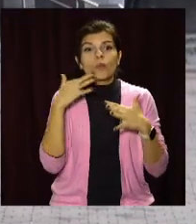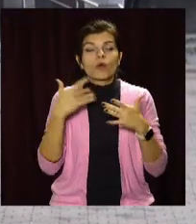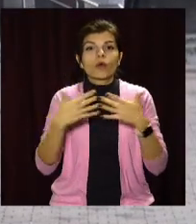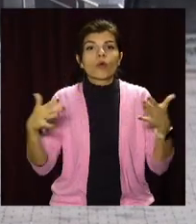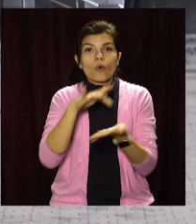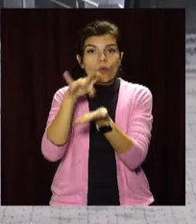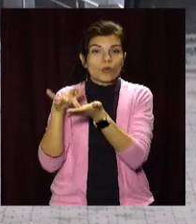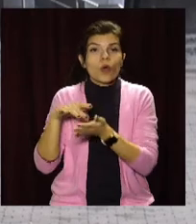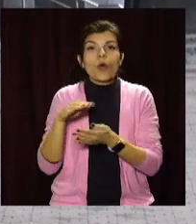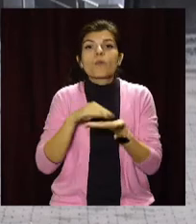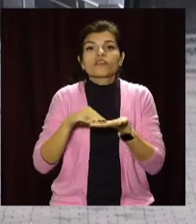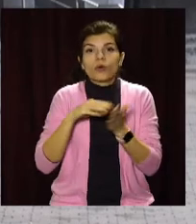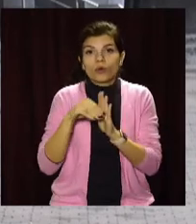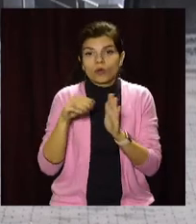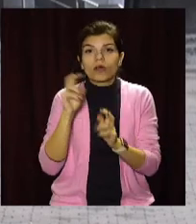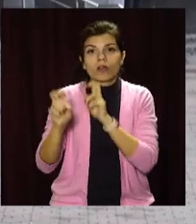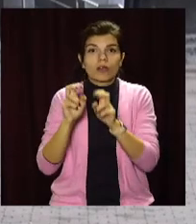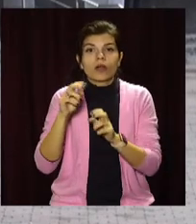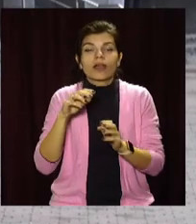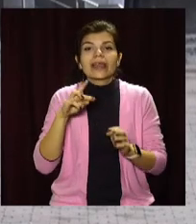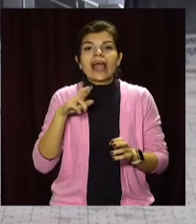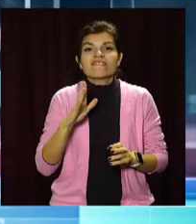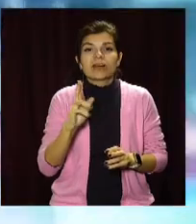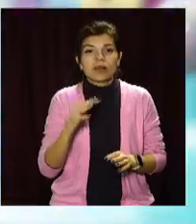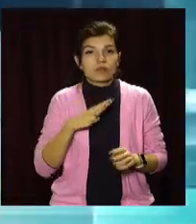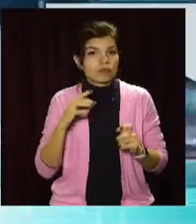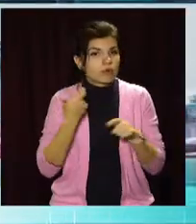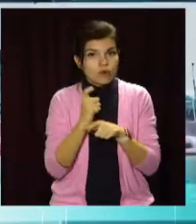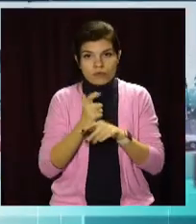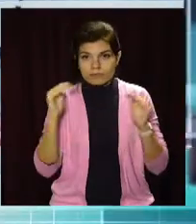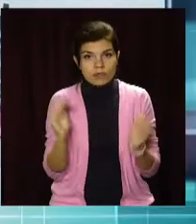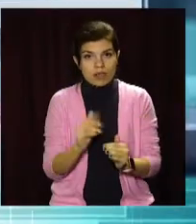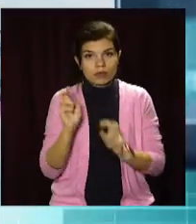повторному голосуванні явка була в півтора рази менша.